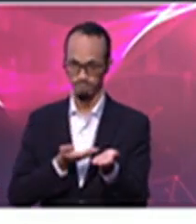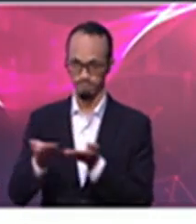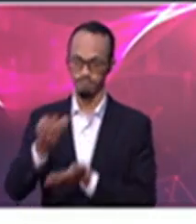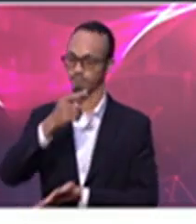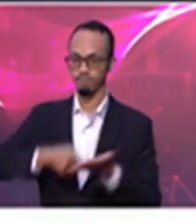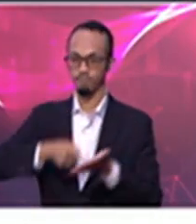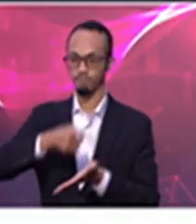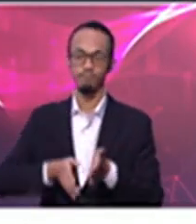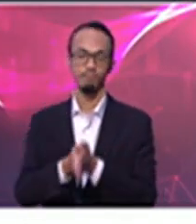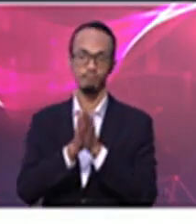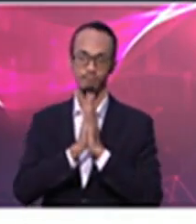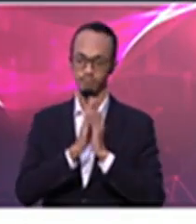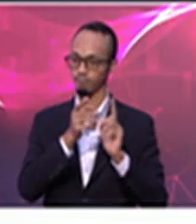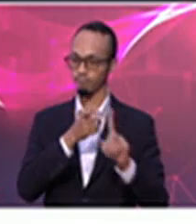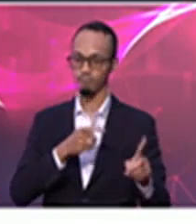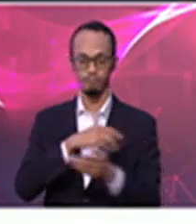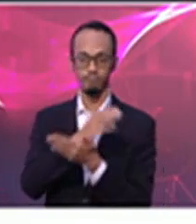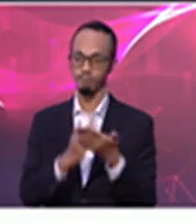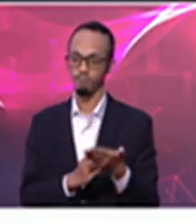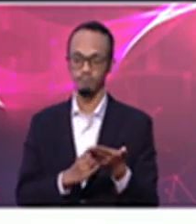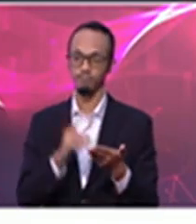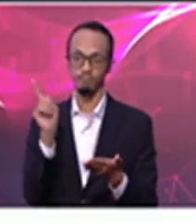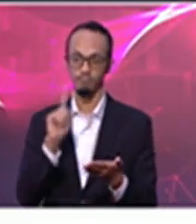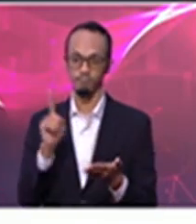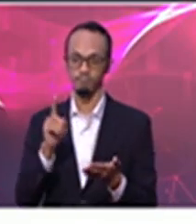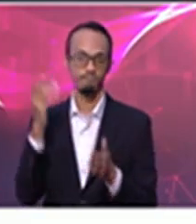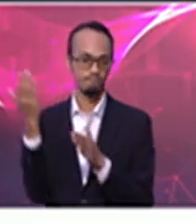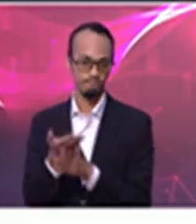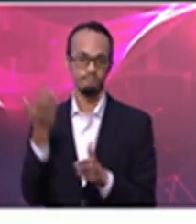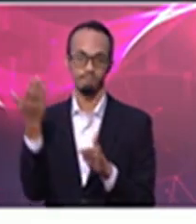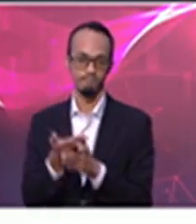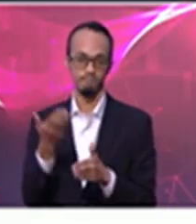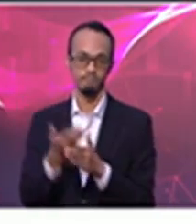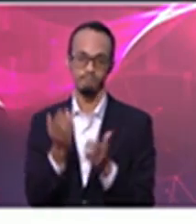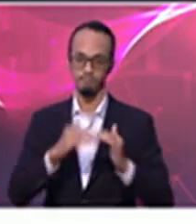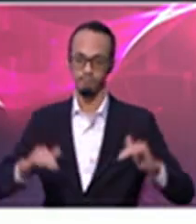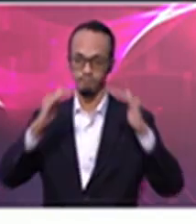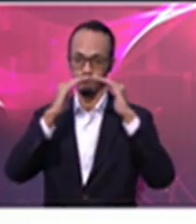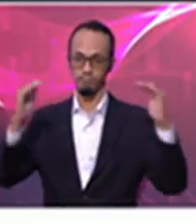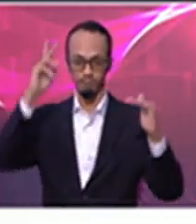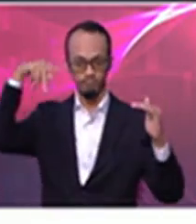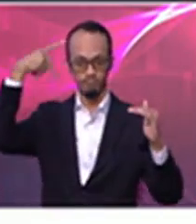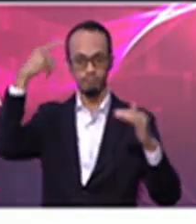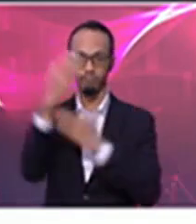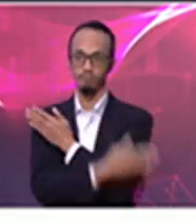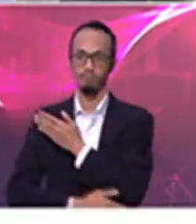sebarang permintaan daripada mana-mana pihak yang Cuba mengganggu gugat kestabilan politik